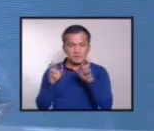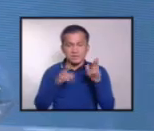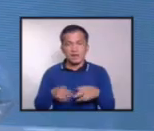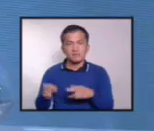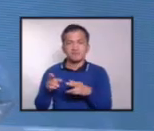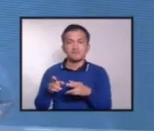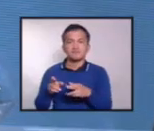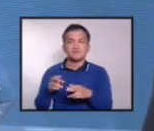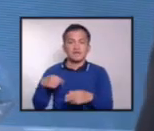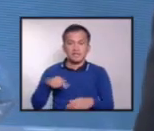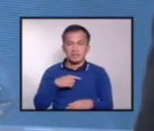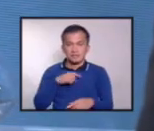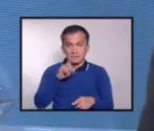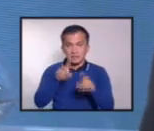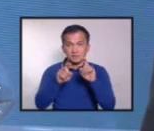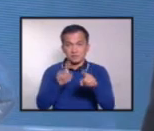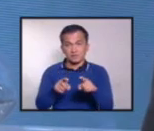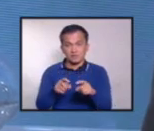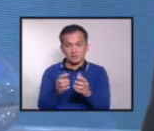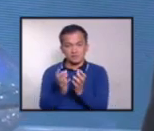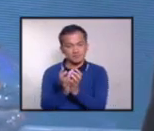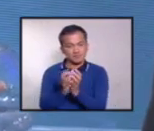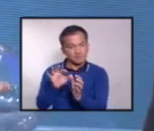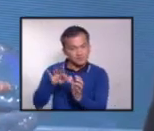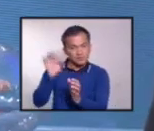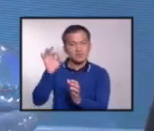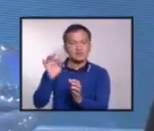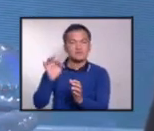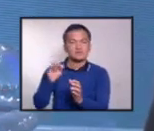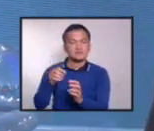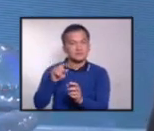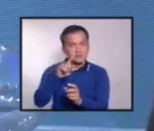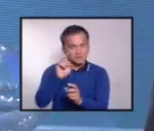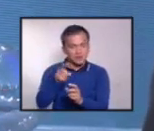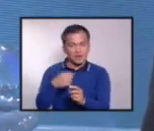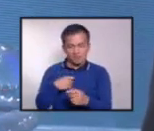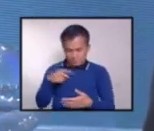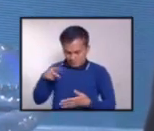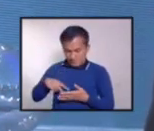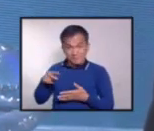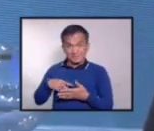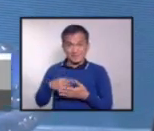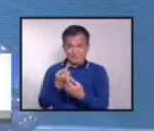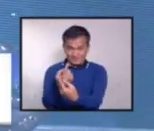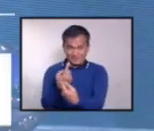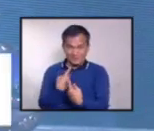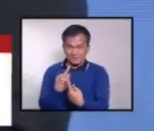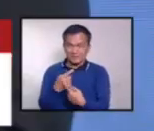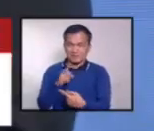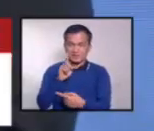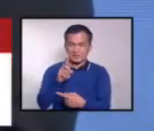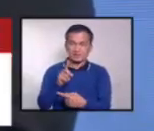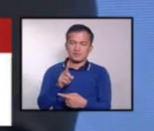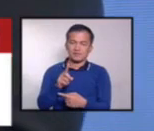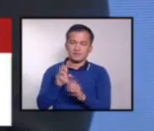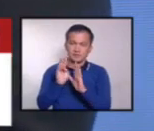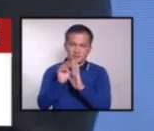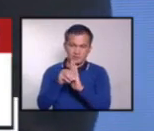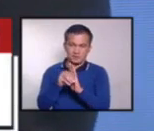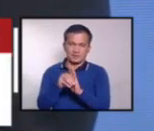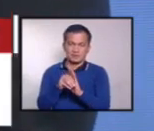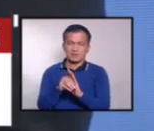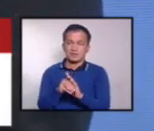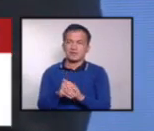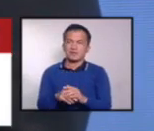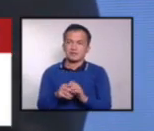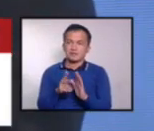ating tanungan, kayo po ay bubunot ng tanong. Babasahin ko at sasagutin ninyo ng isang minuto. 30